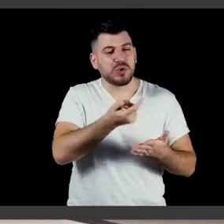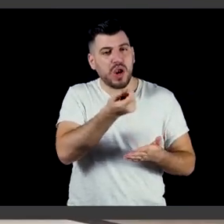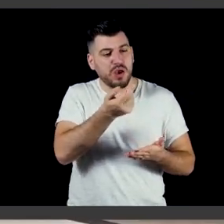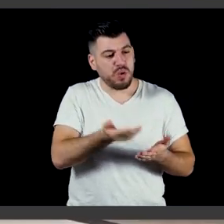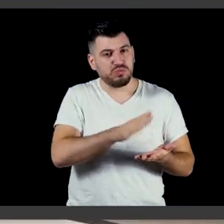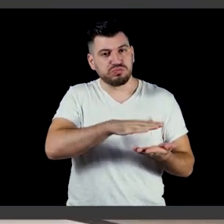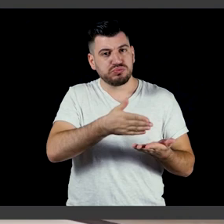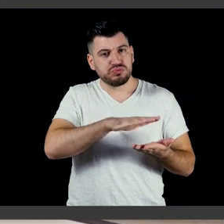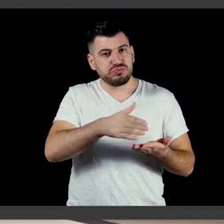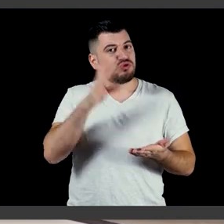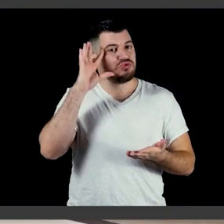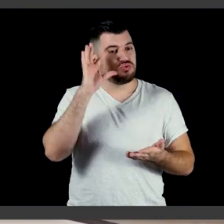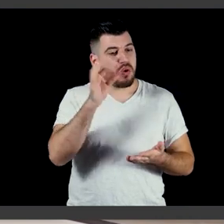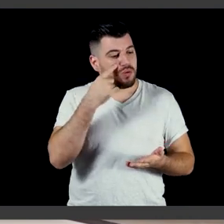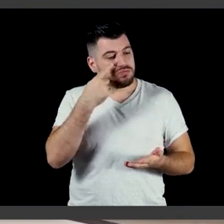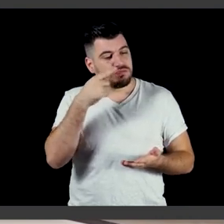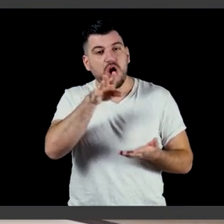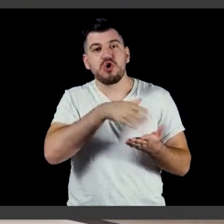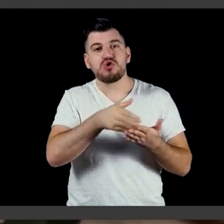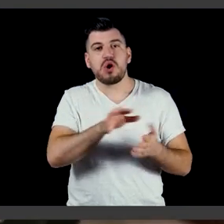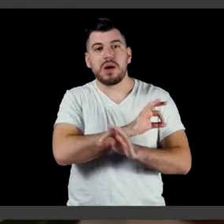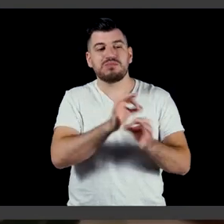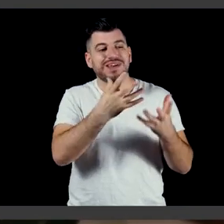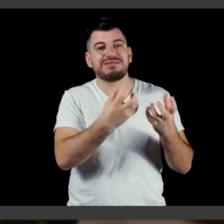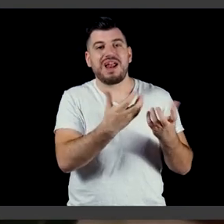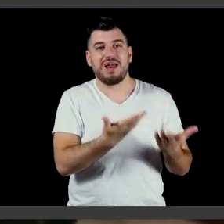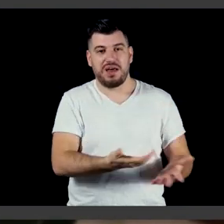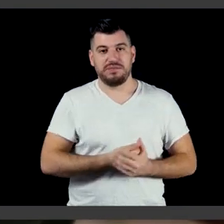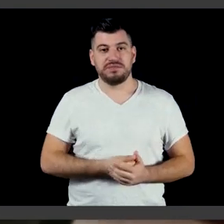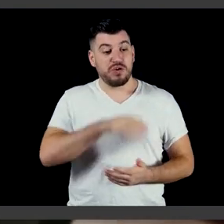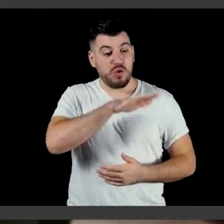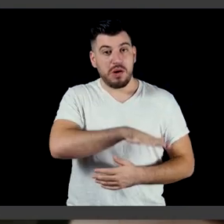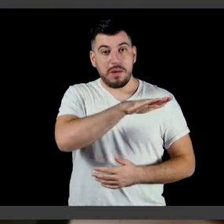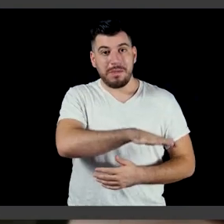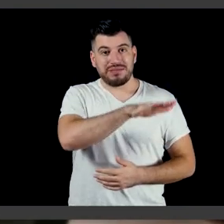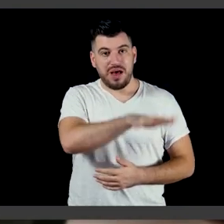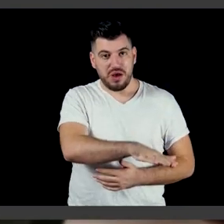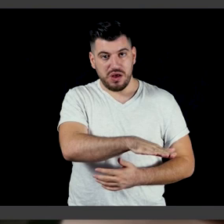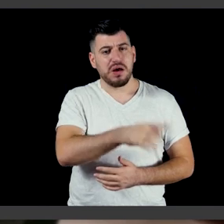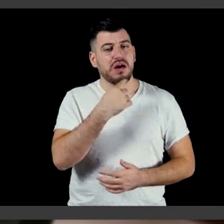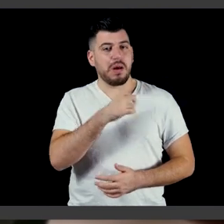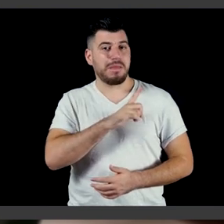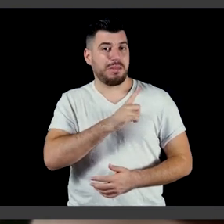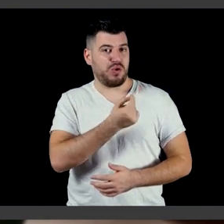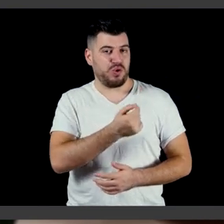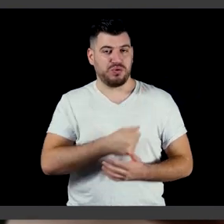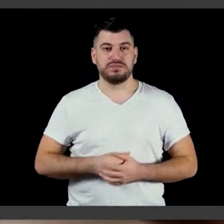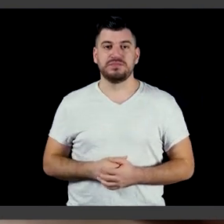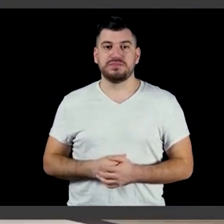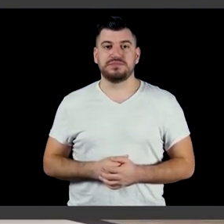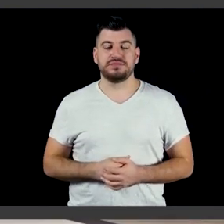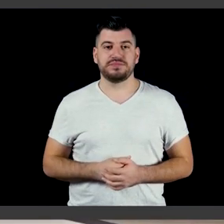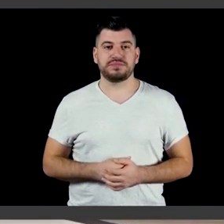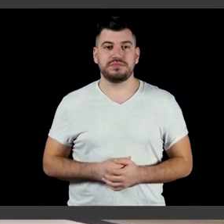πάρουν έτσι λίγο χρώμα και να γίνουν τραγανά. Πατάω λίγο, περιμένω.